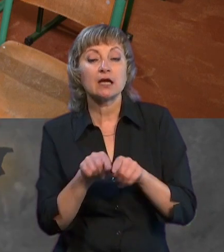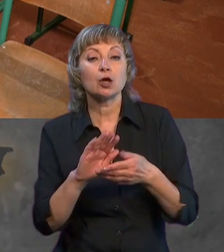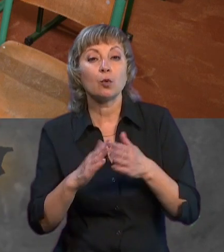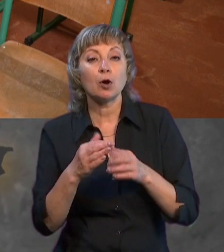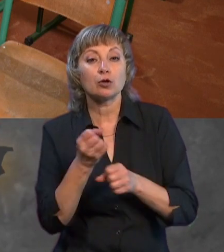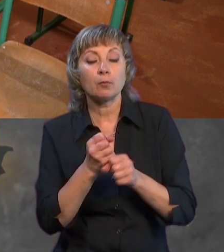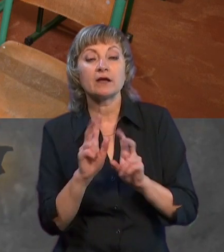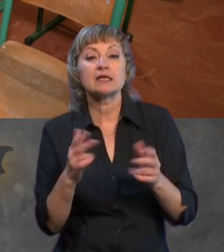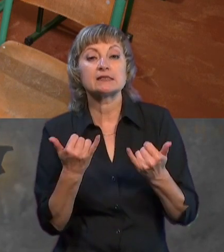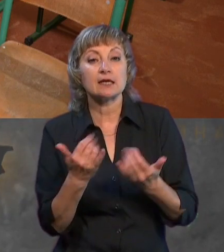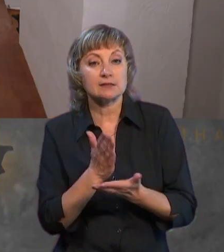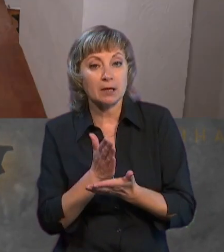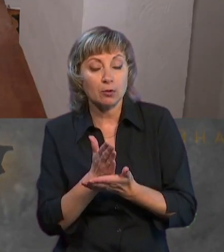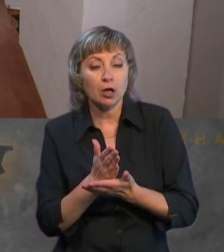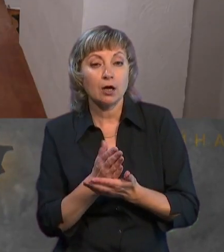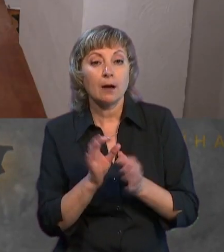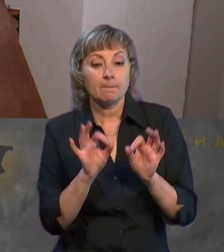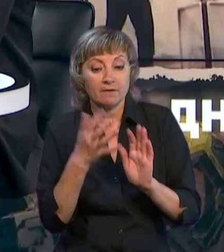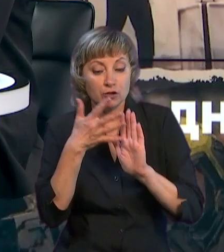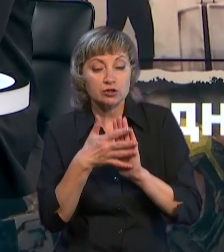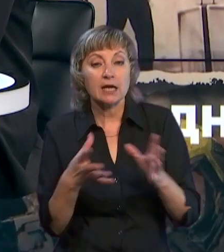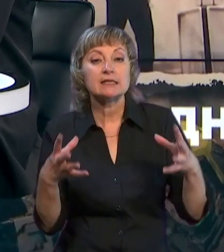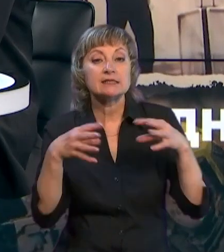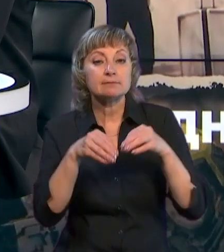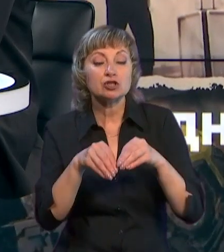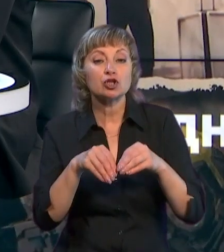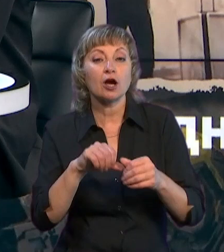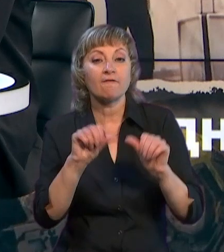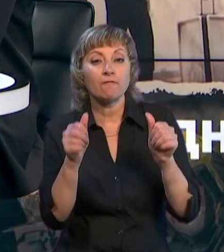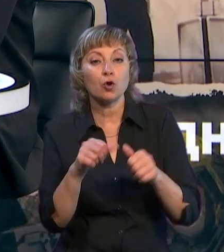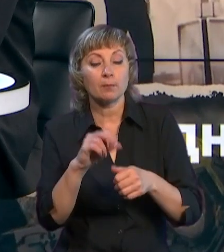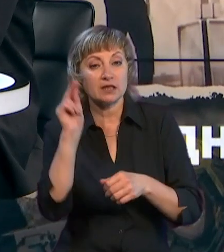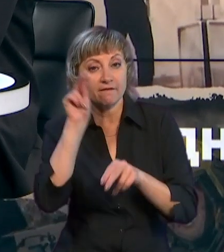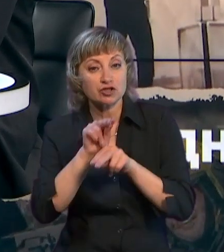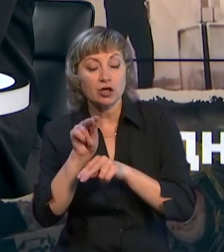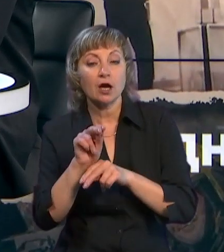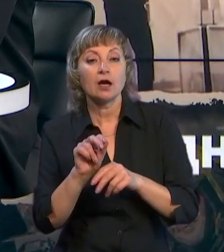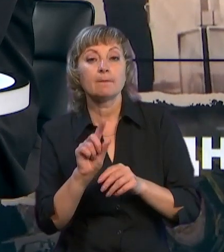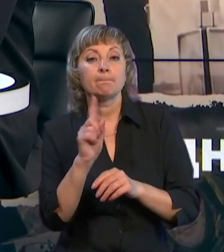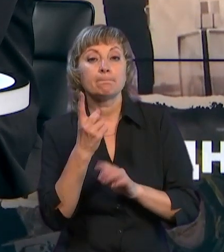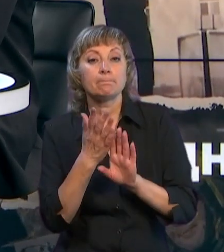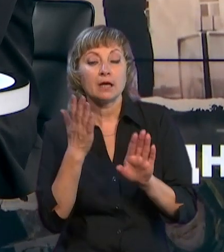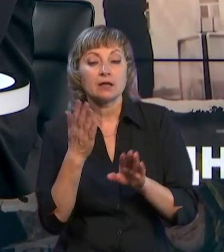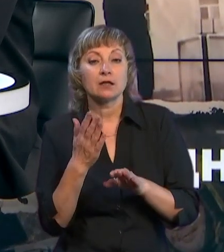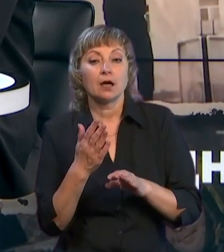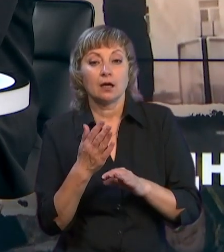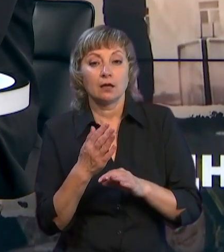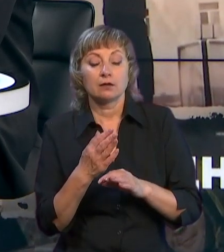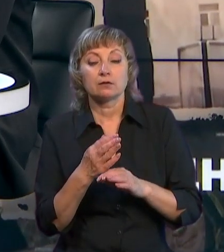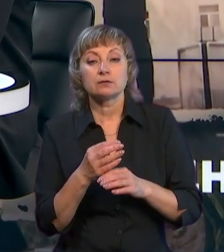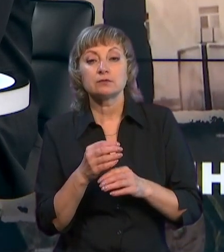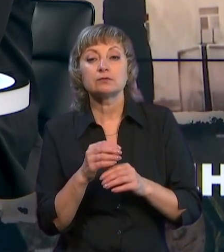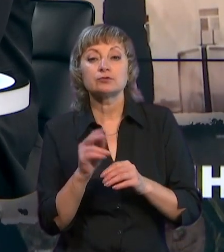яких ми зараз перебуваємо. Тобто, чи правильно розумію, змішана форма навчання – це насамперед для початкових класів, щоб очно вони навчалися,